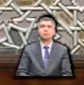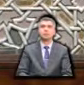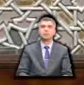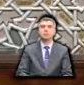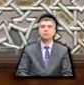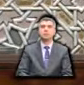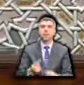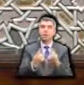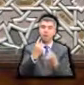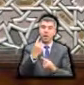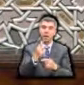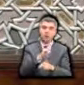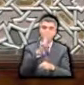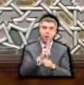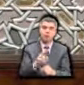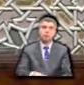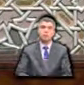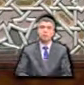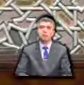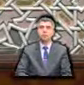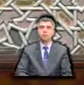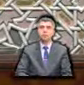تعقيب السيد النائب، تفضل.